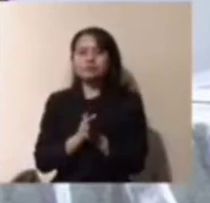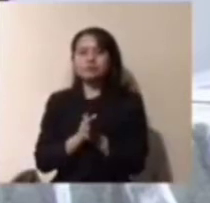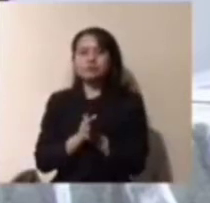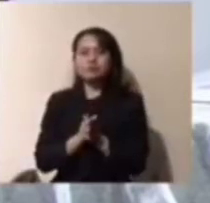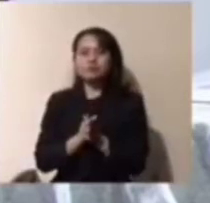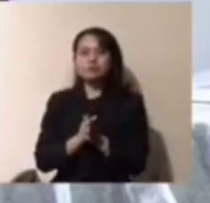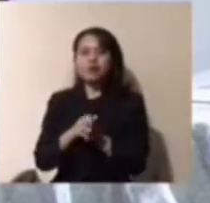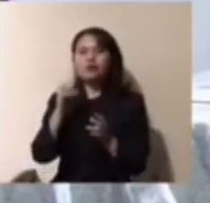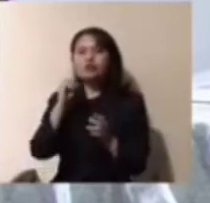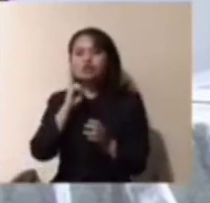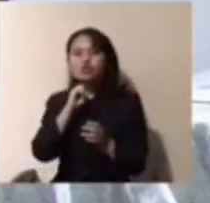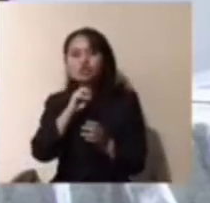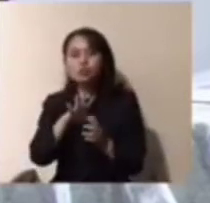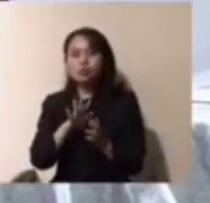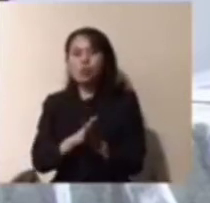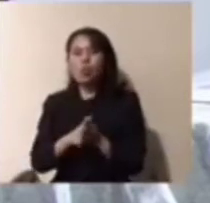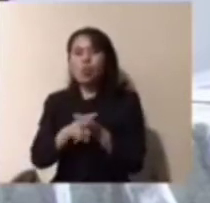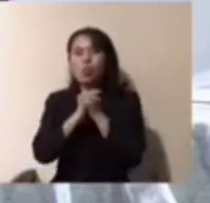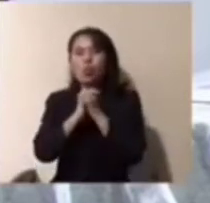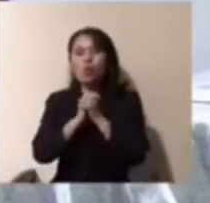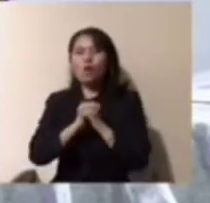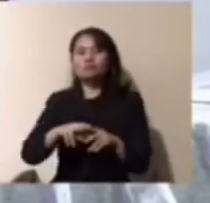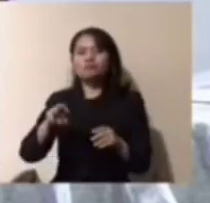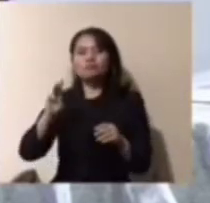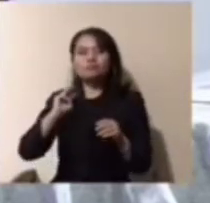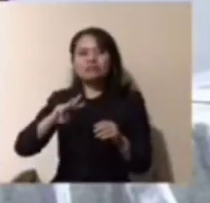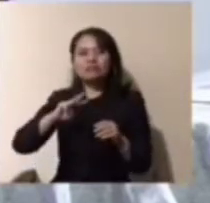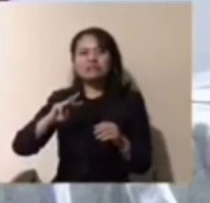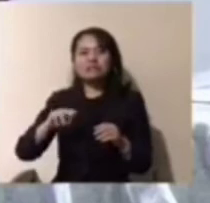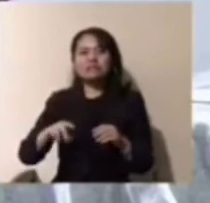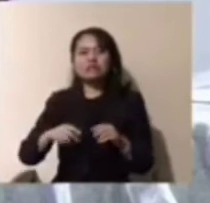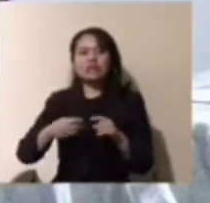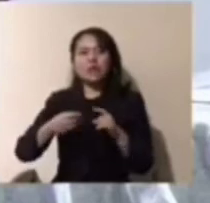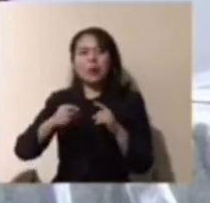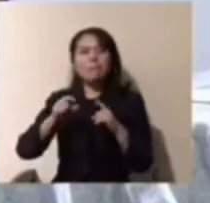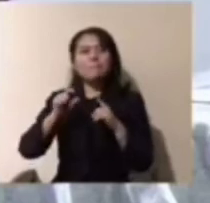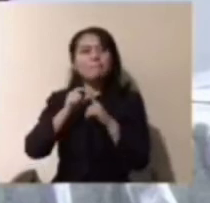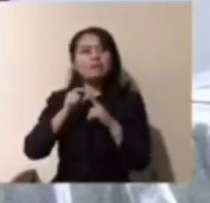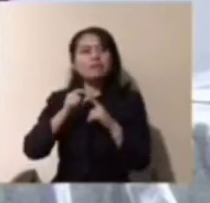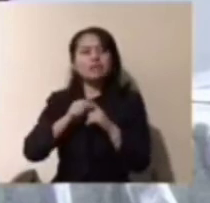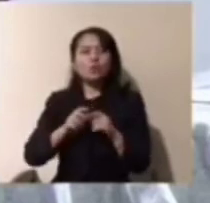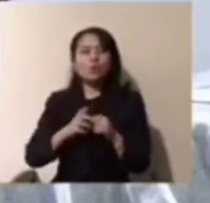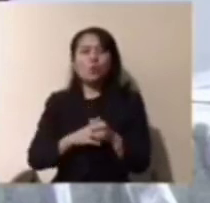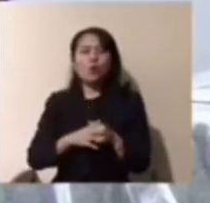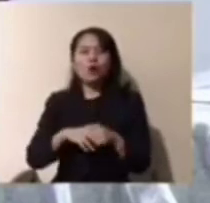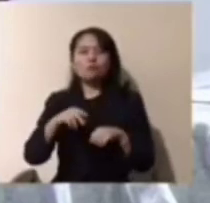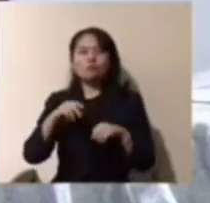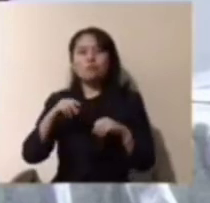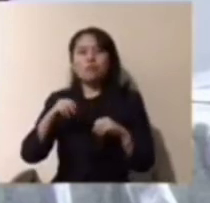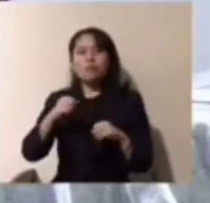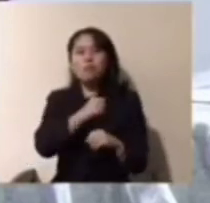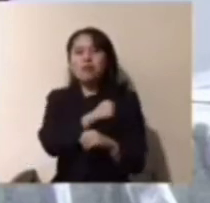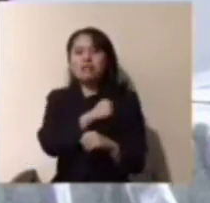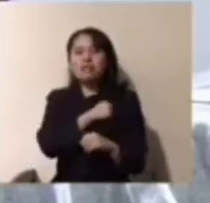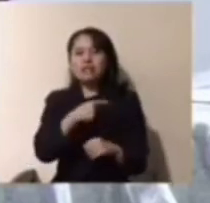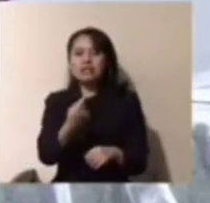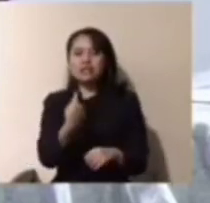Yang disebut di dalam doa tadi adalah tiga peristiwa menentukan di dalam sejarah bangsa kita,